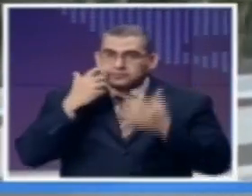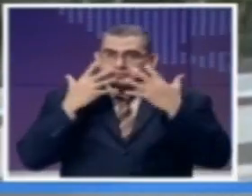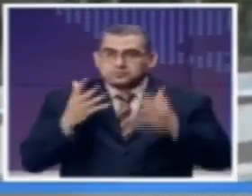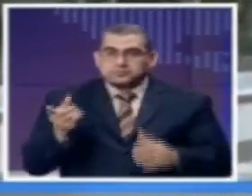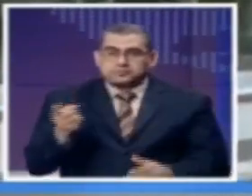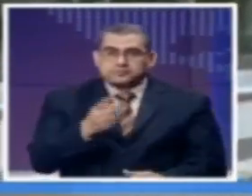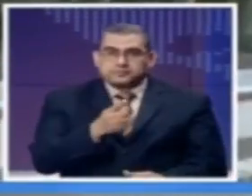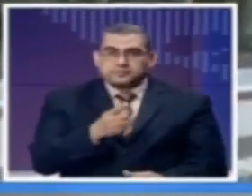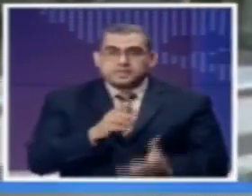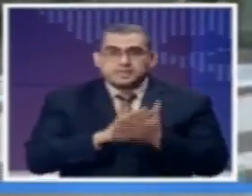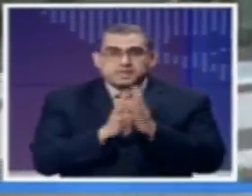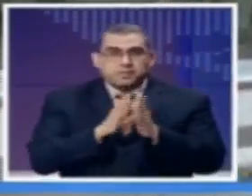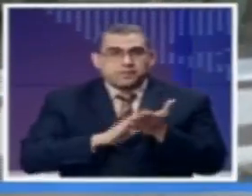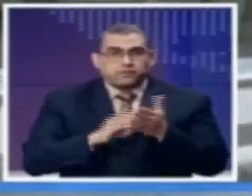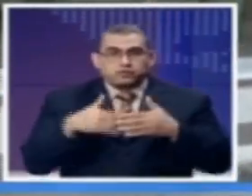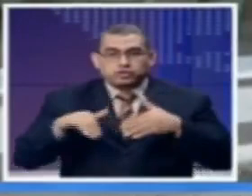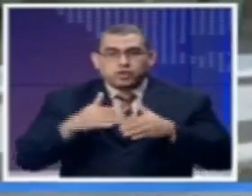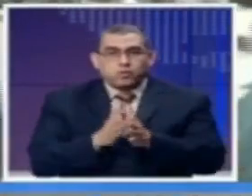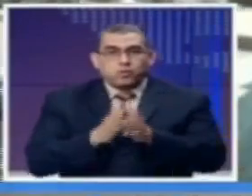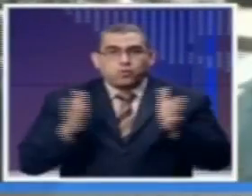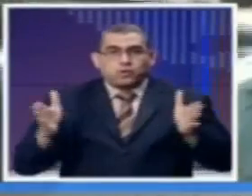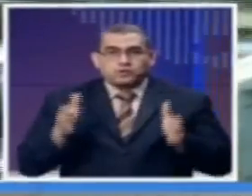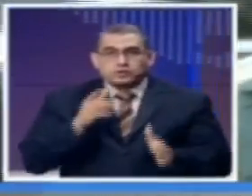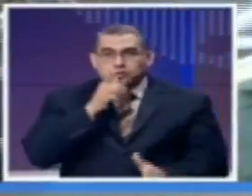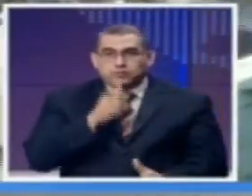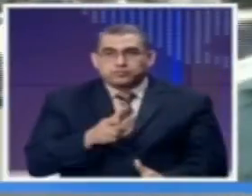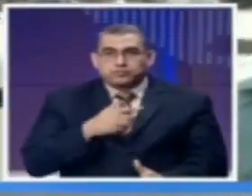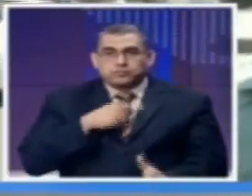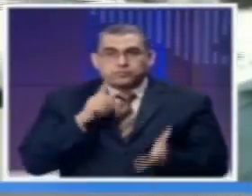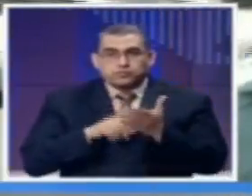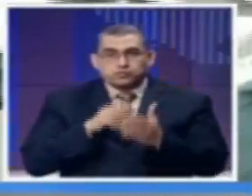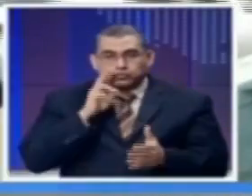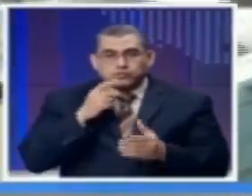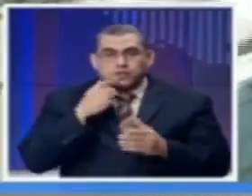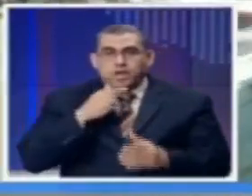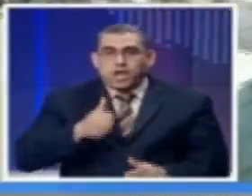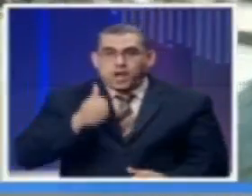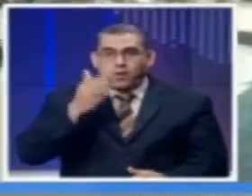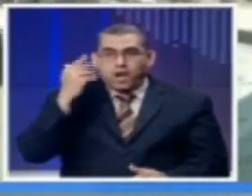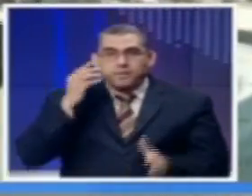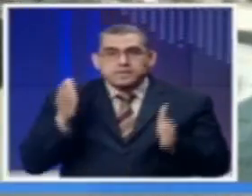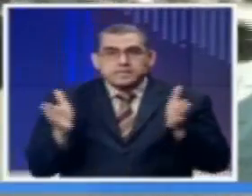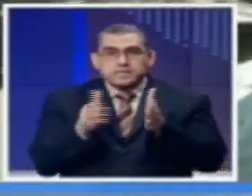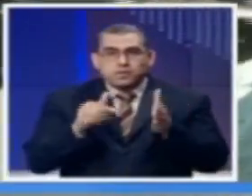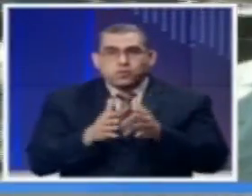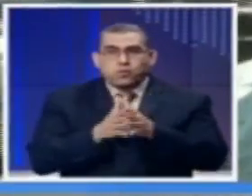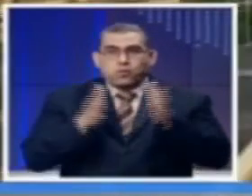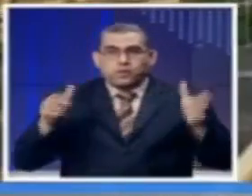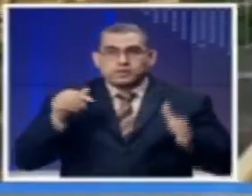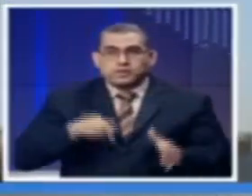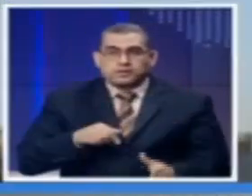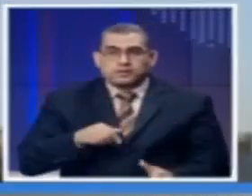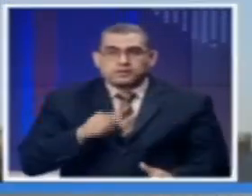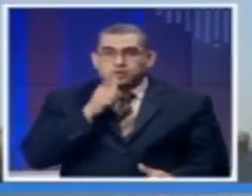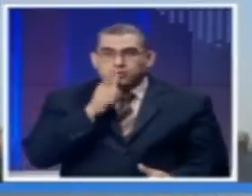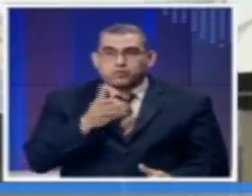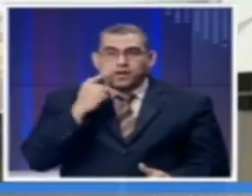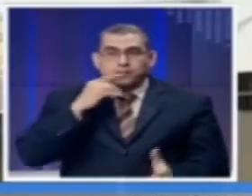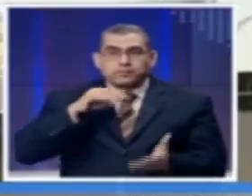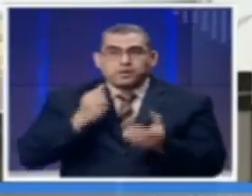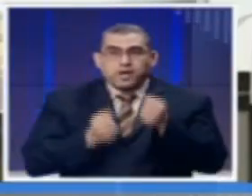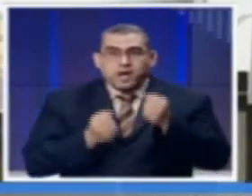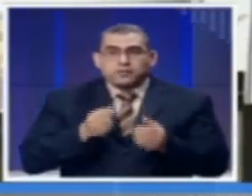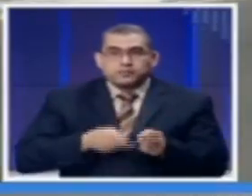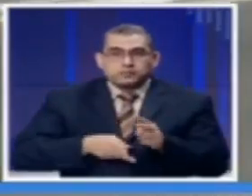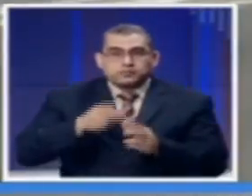جدا، والشوارع وسعت دلوقتي بقت أفضل طبعا، كانت الأول ضيقة دلوقتي بقت أوسع. سائقو المركبات من